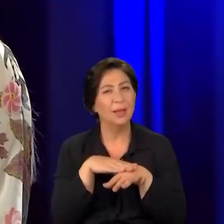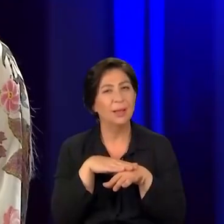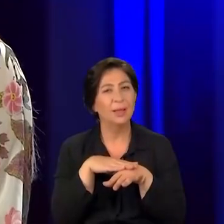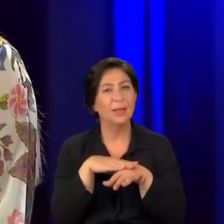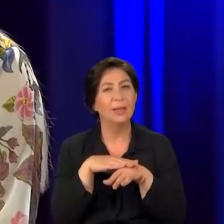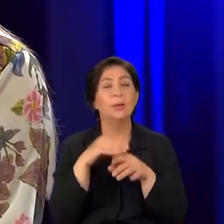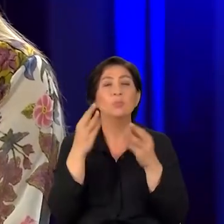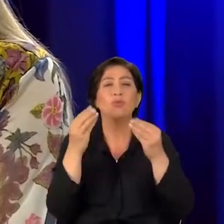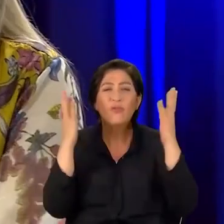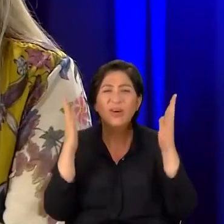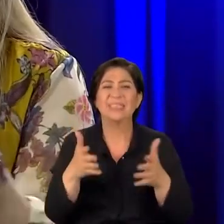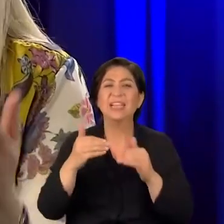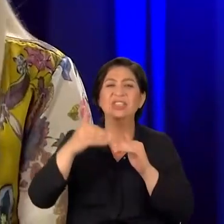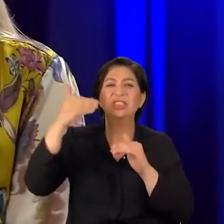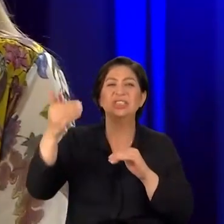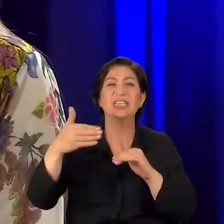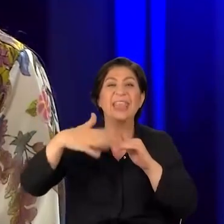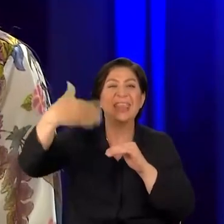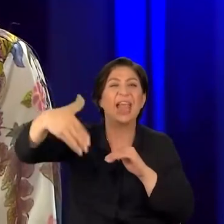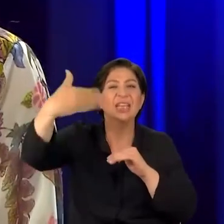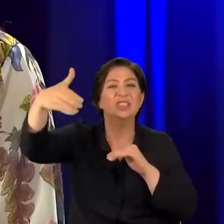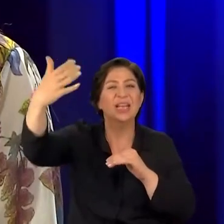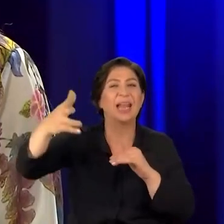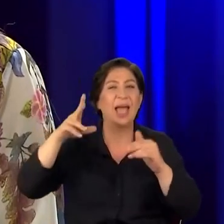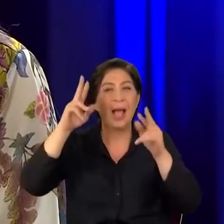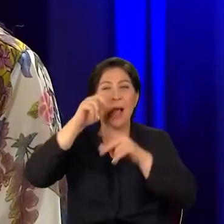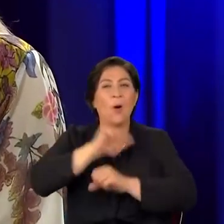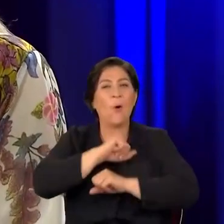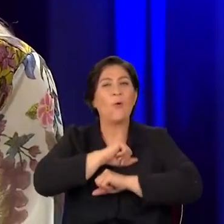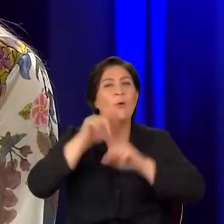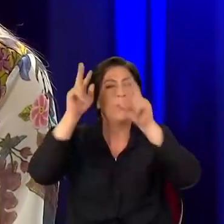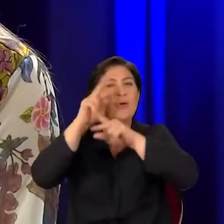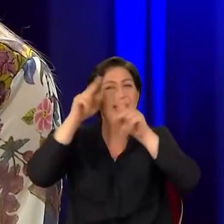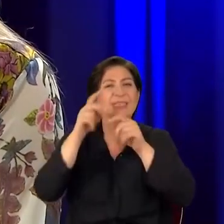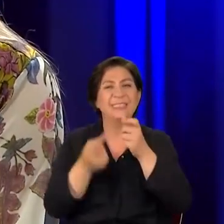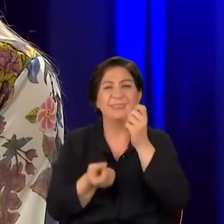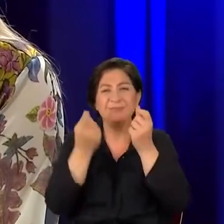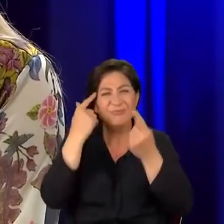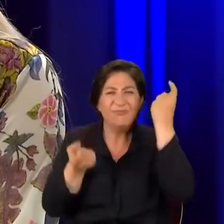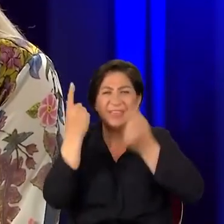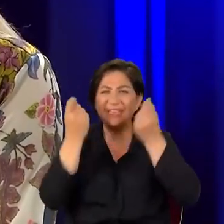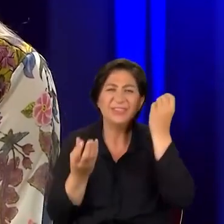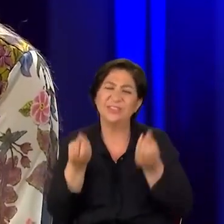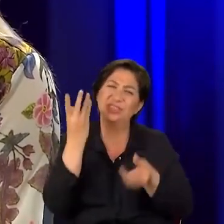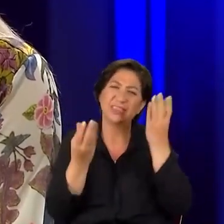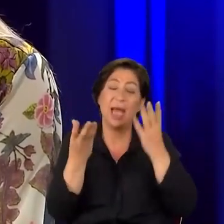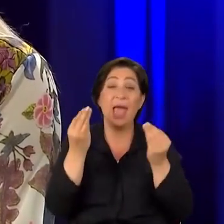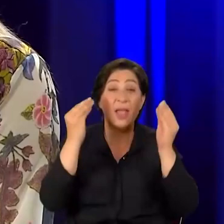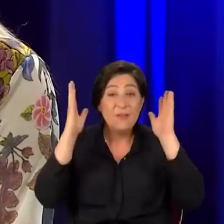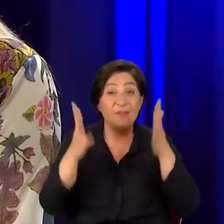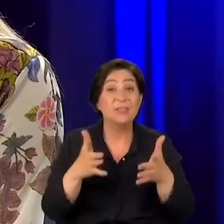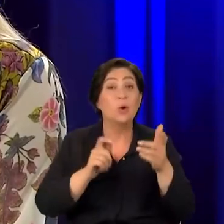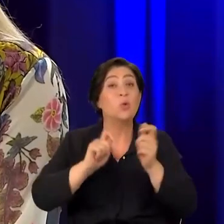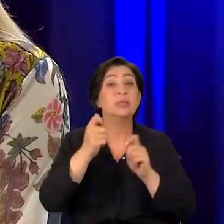distopya üretecekler. Yani çok gelecekle ilgili bir takım kabus senaryoları geliştirecekler gibi görünüyor. İşte en çok da